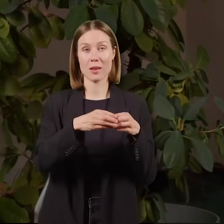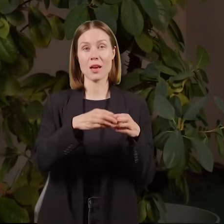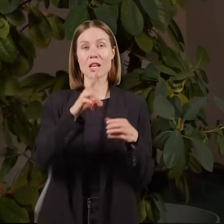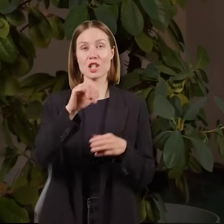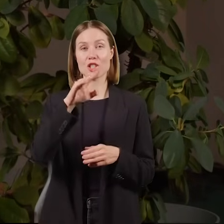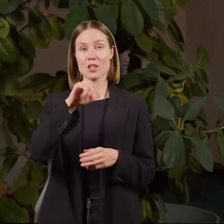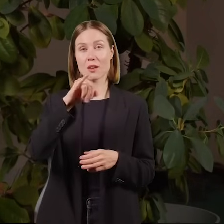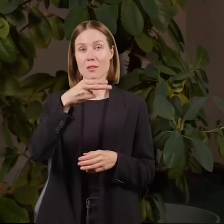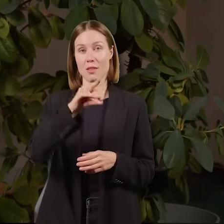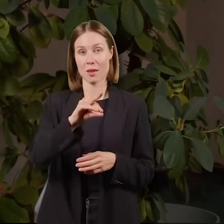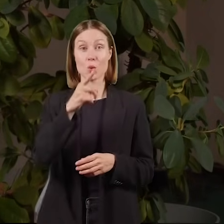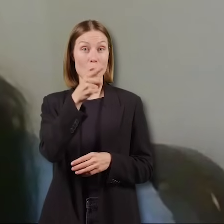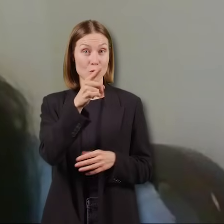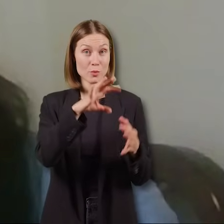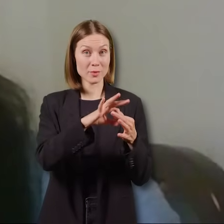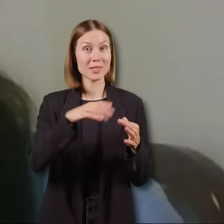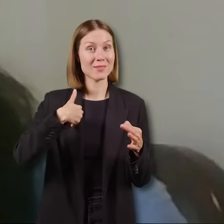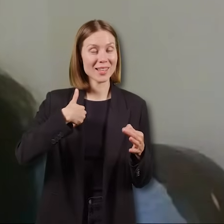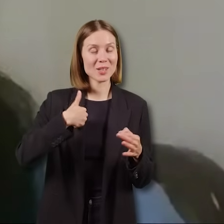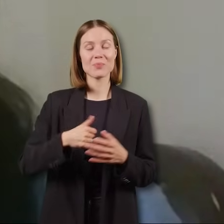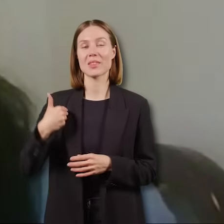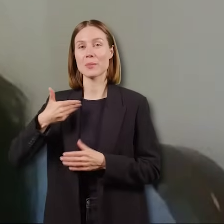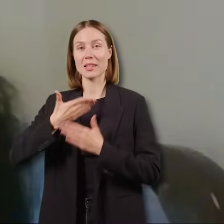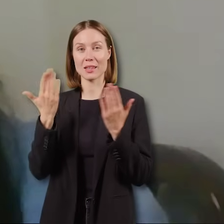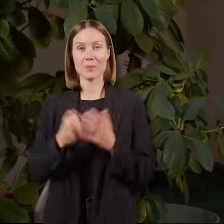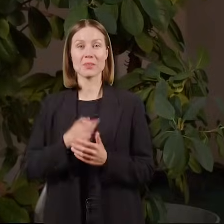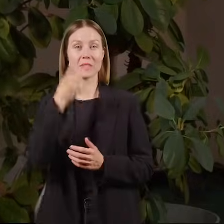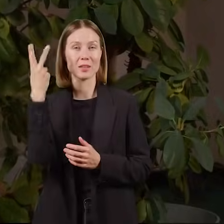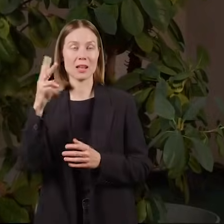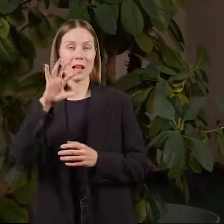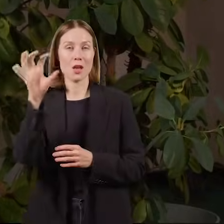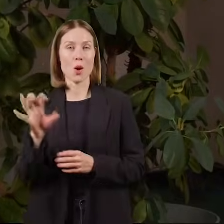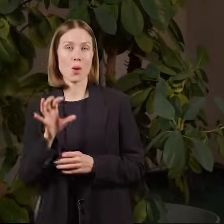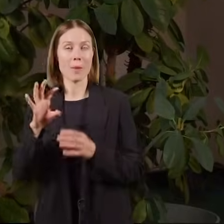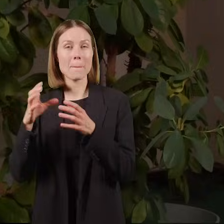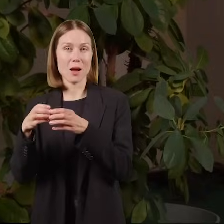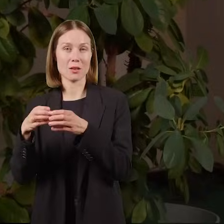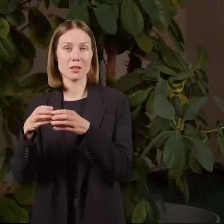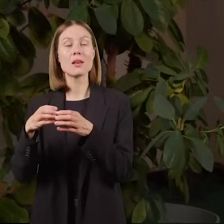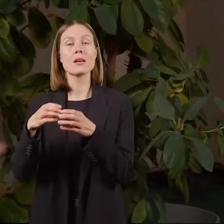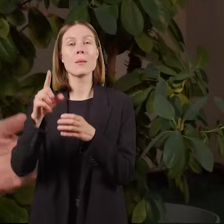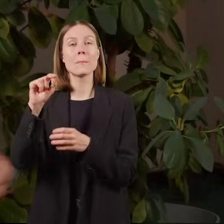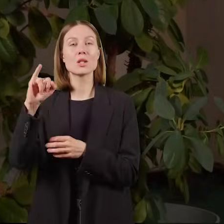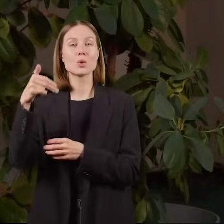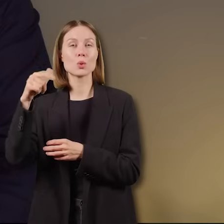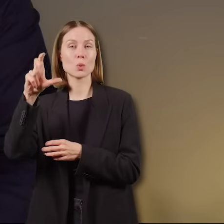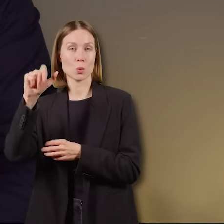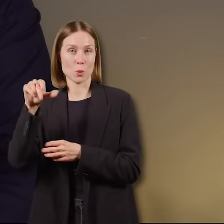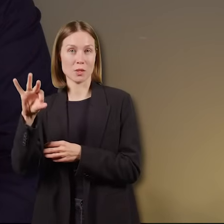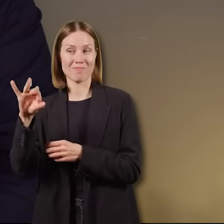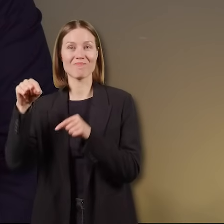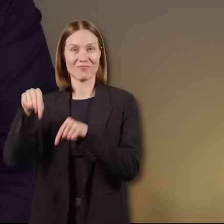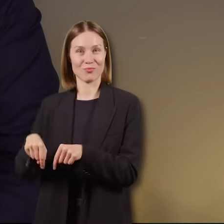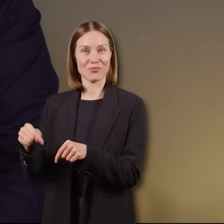Indrė Kižienė, nuotoliu, sveiki Indrė. Labą dieną. Ir Lietuvos regionų partijos kandidatas Jonas Pinskus mūsų